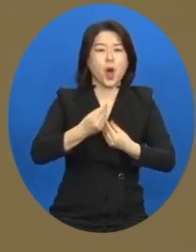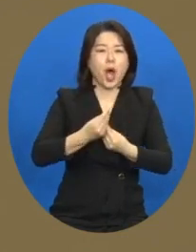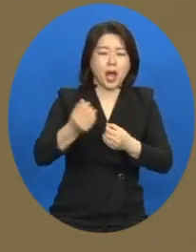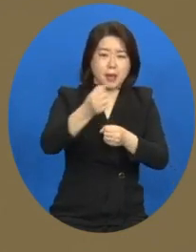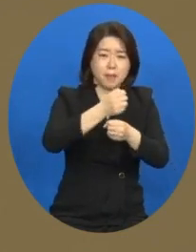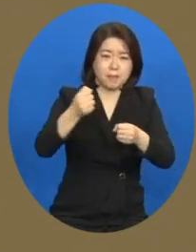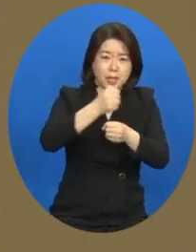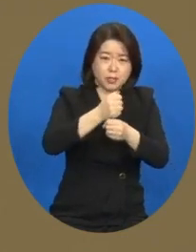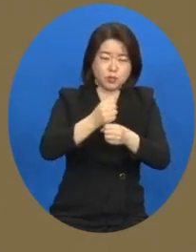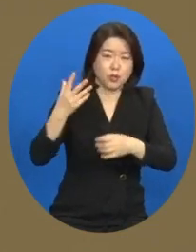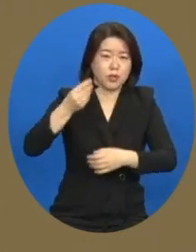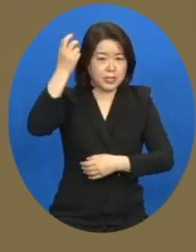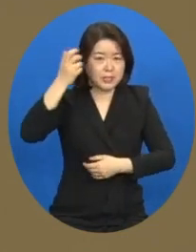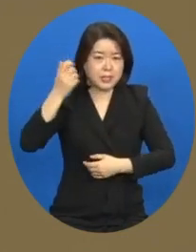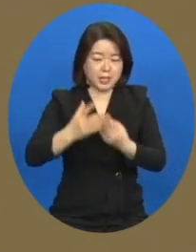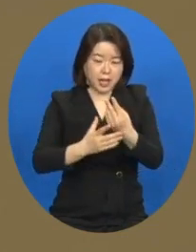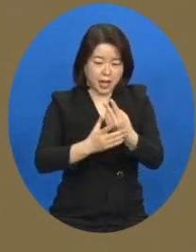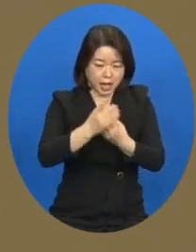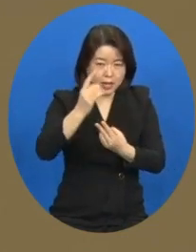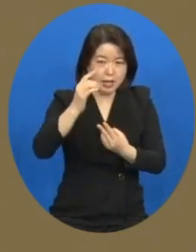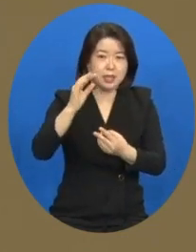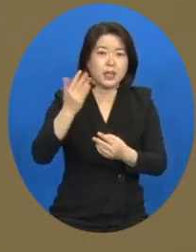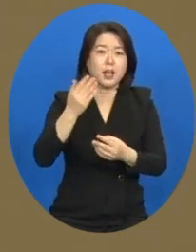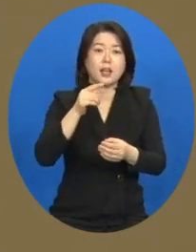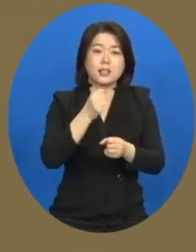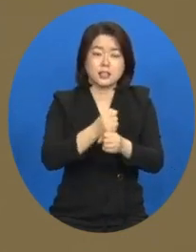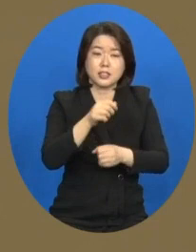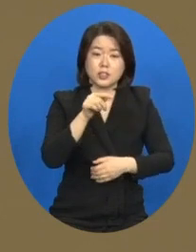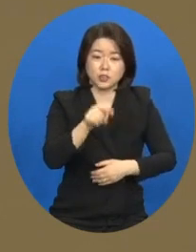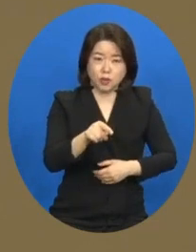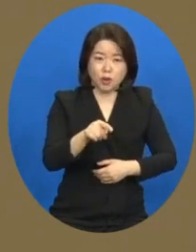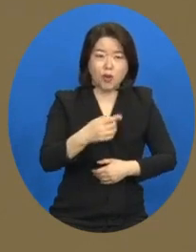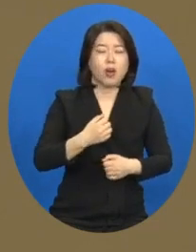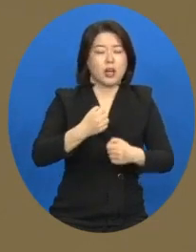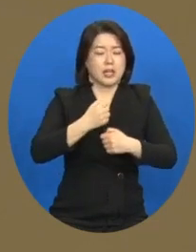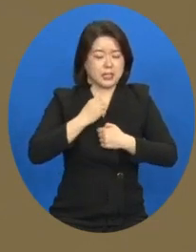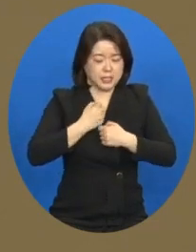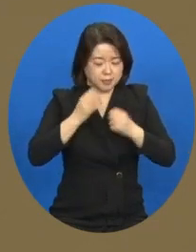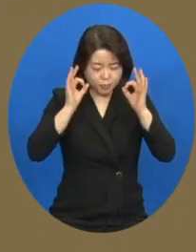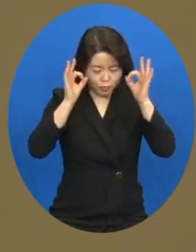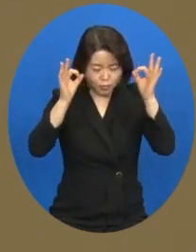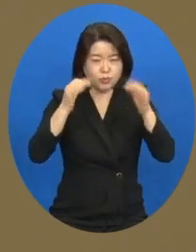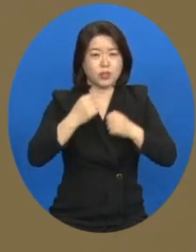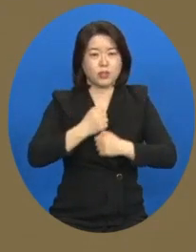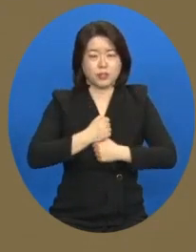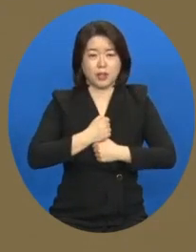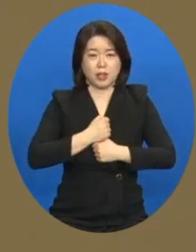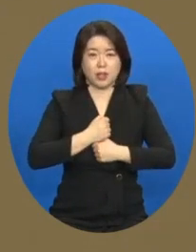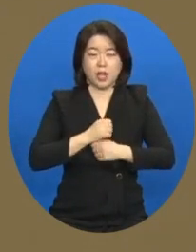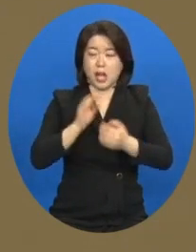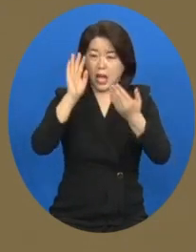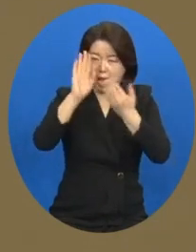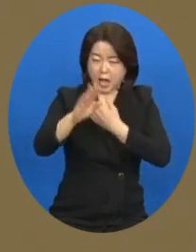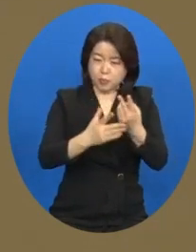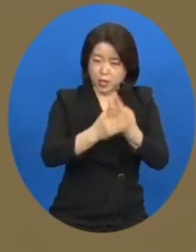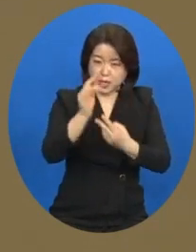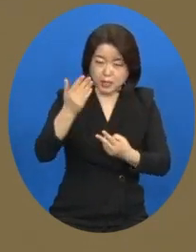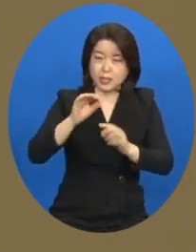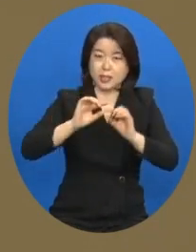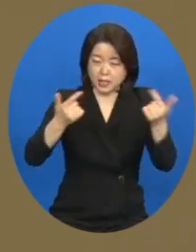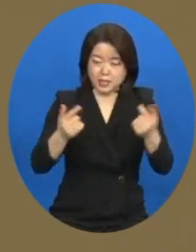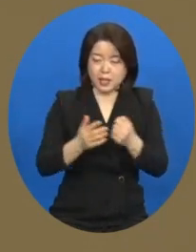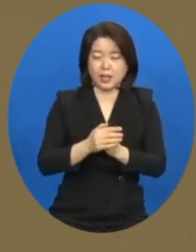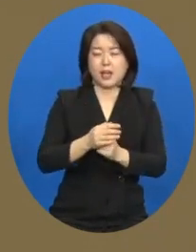성령이 하나 되게 하신 것을 힘써 지키라. 앞으로 하나가 되는 게 아니고 이미